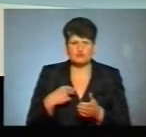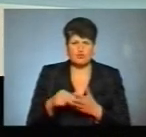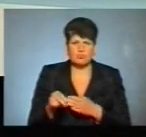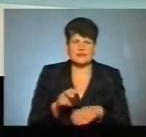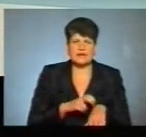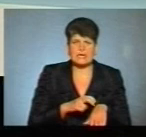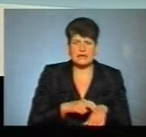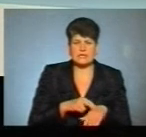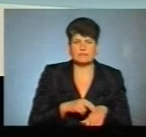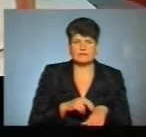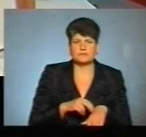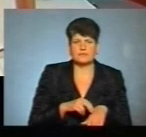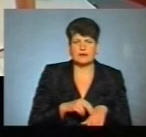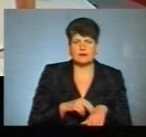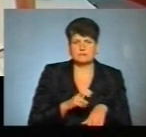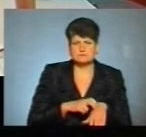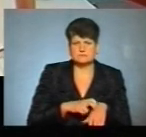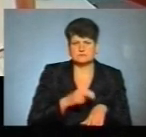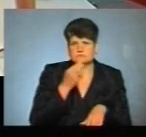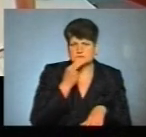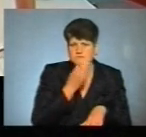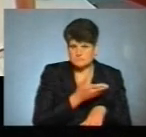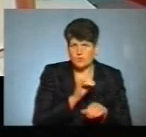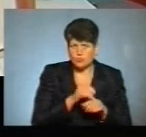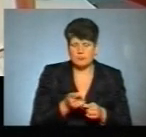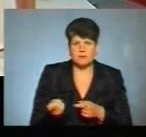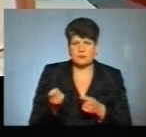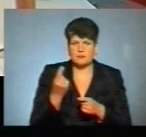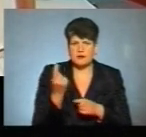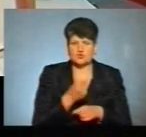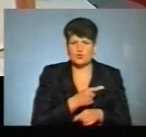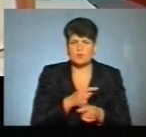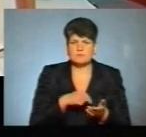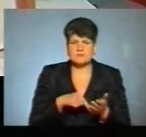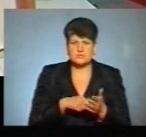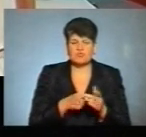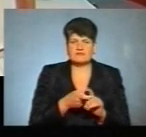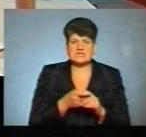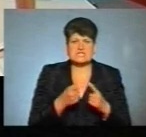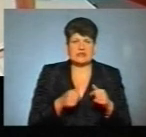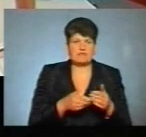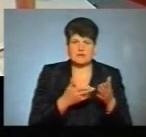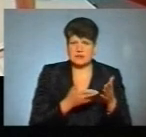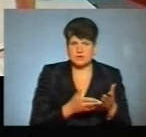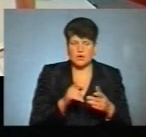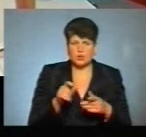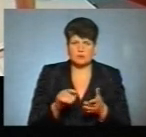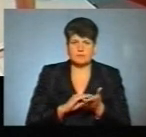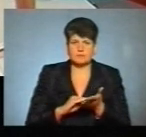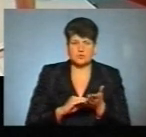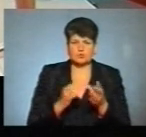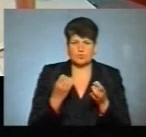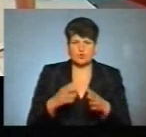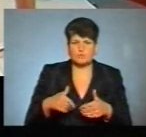обід лікарям. Дуже важливо, ми сьогодні завозили в першу міську в інфекційне відділення. Люди пишуть,